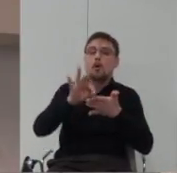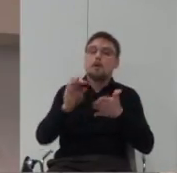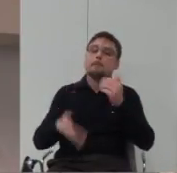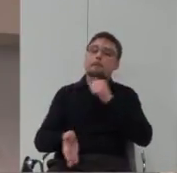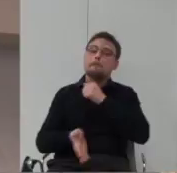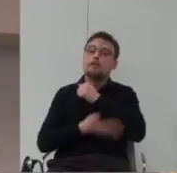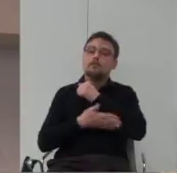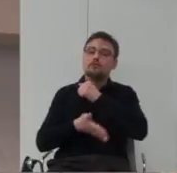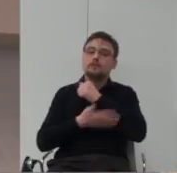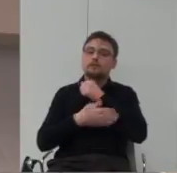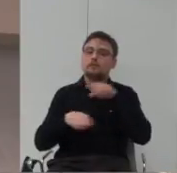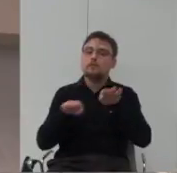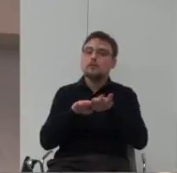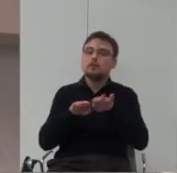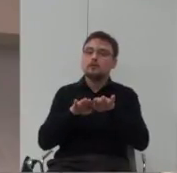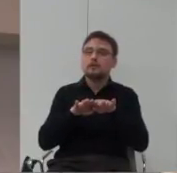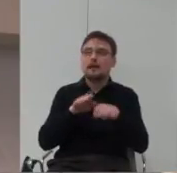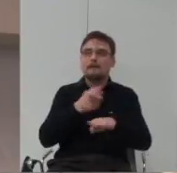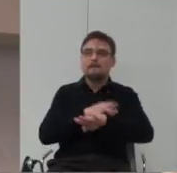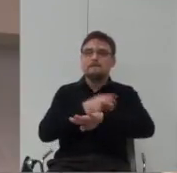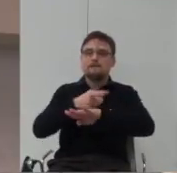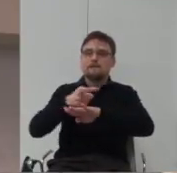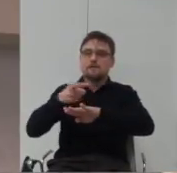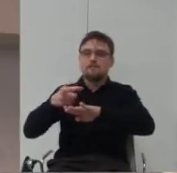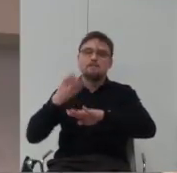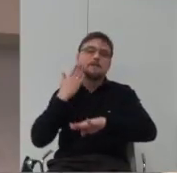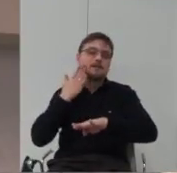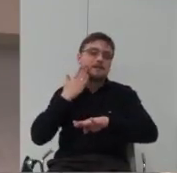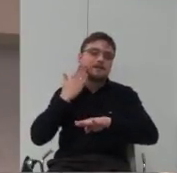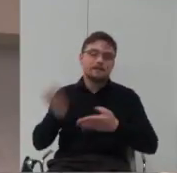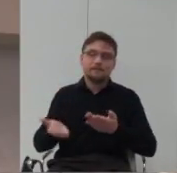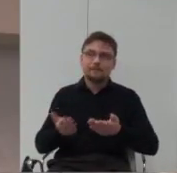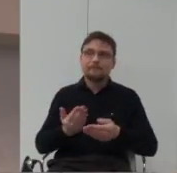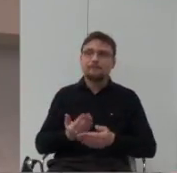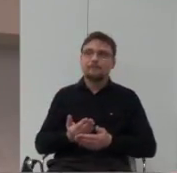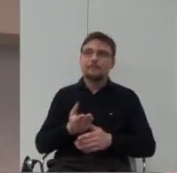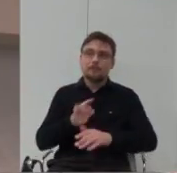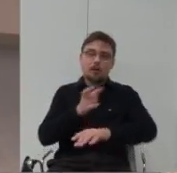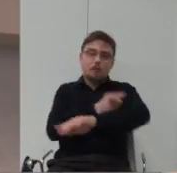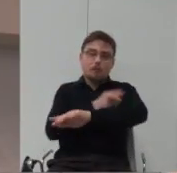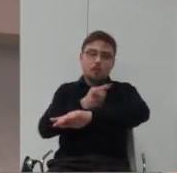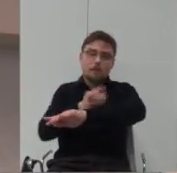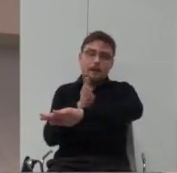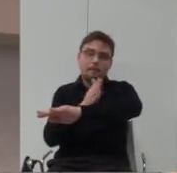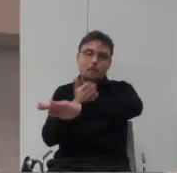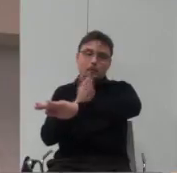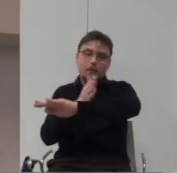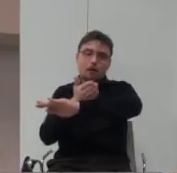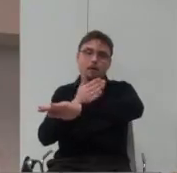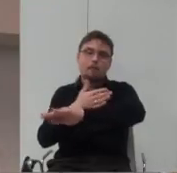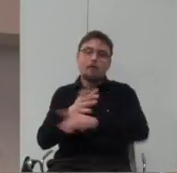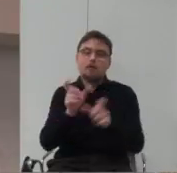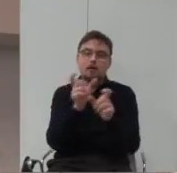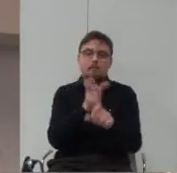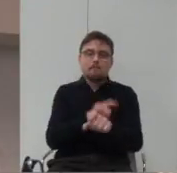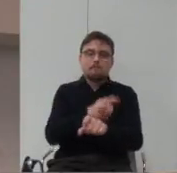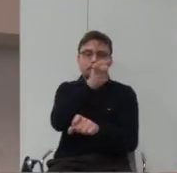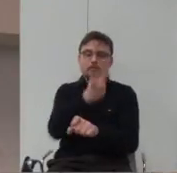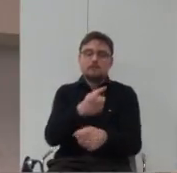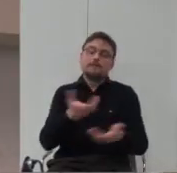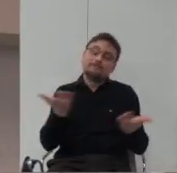wręcz do realizacji. To jest projekt takich podstawowych, można powiedzieć, komórek